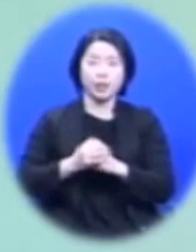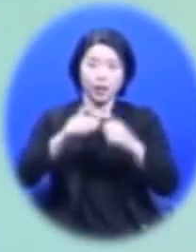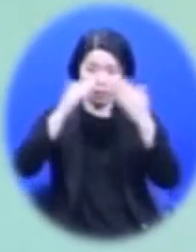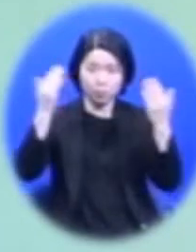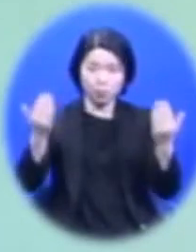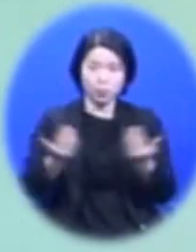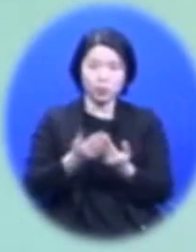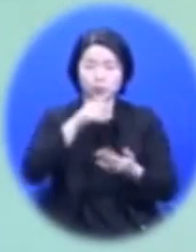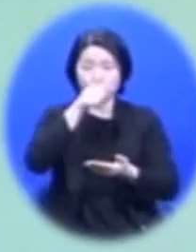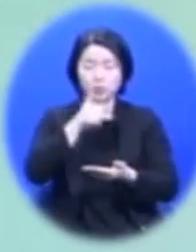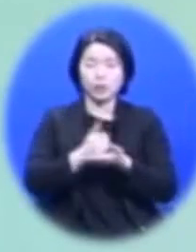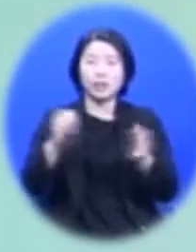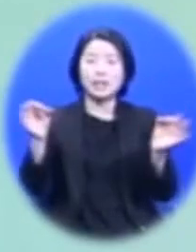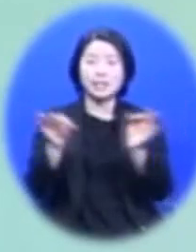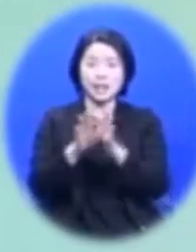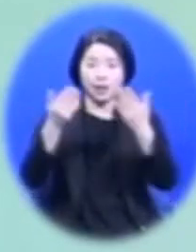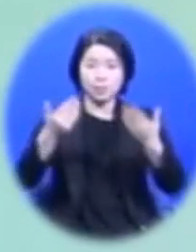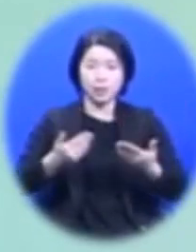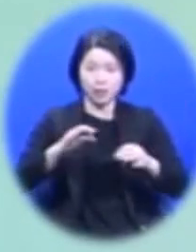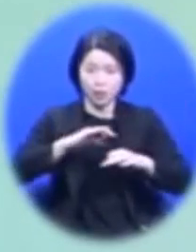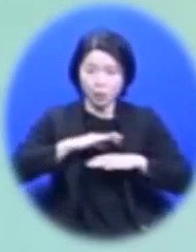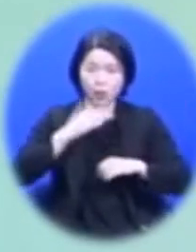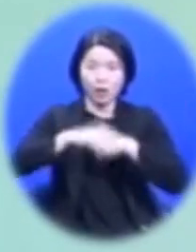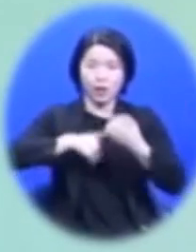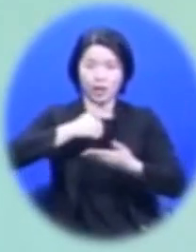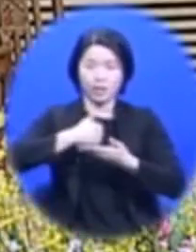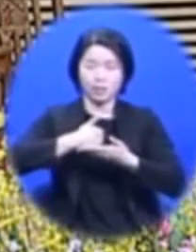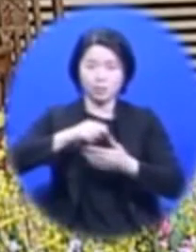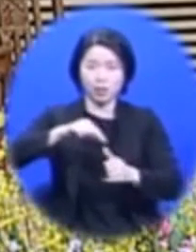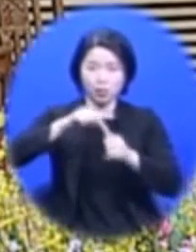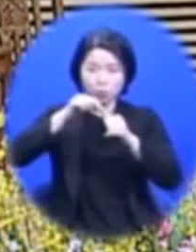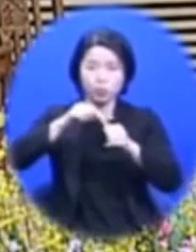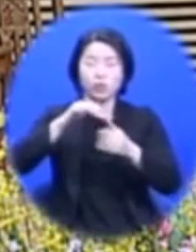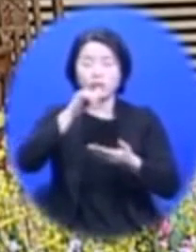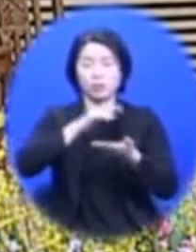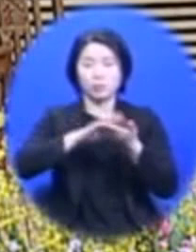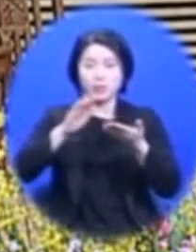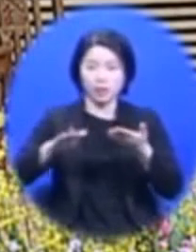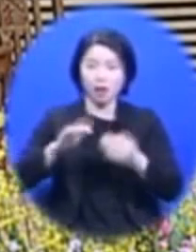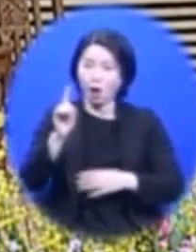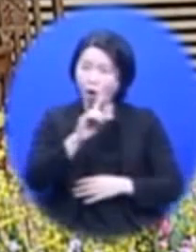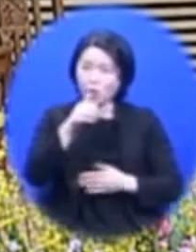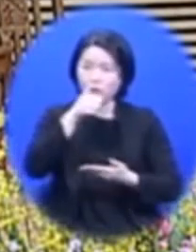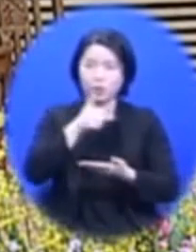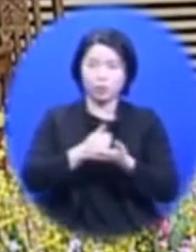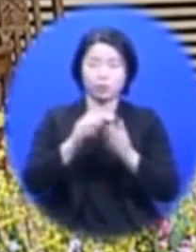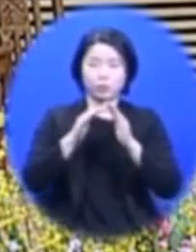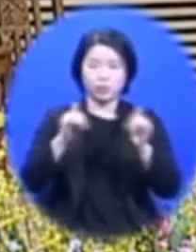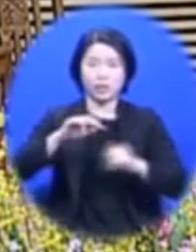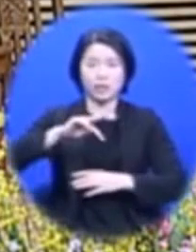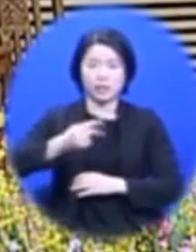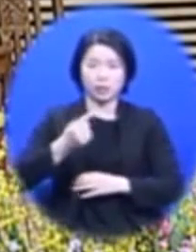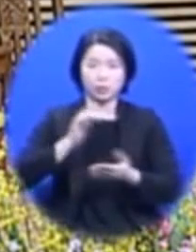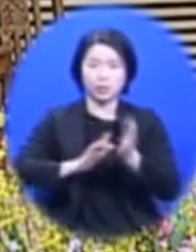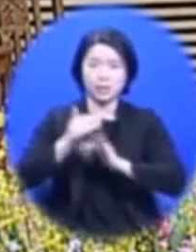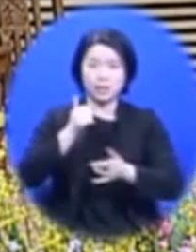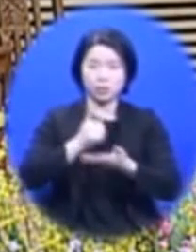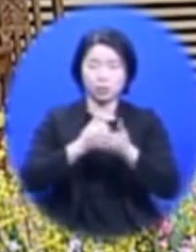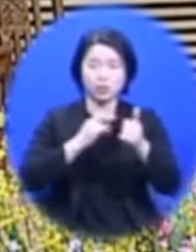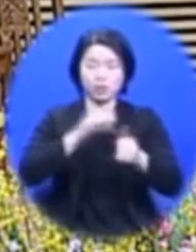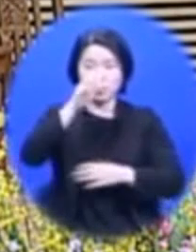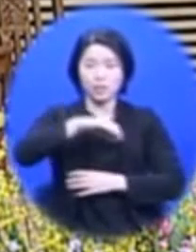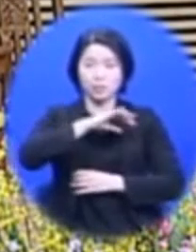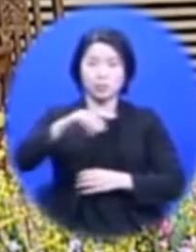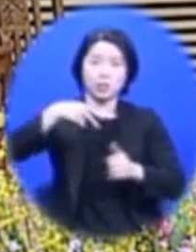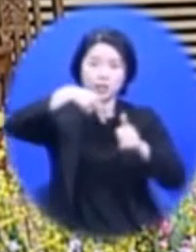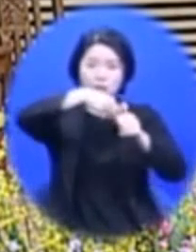모든 죄가 사함을 받는 놀라운 하나님의 구원입니다. 어떤 죄인이라도 예수님께서 십자가에 달려 피